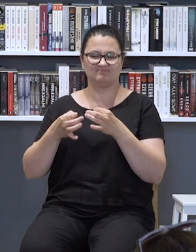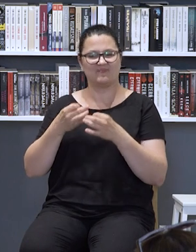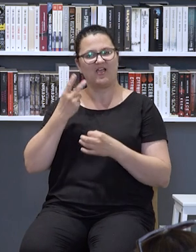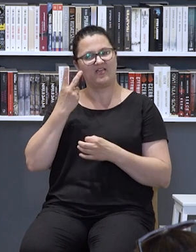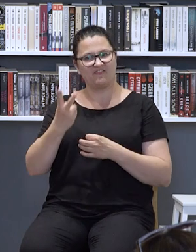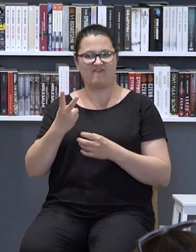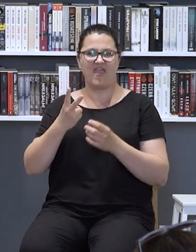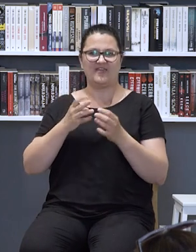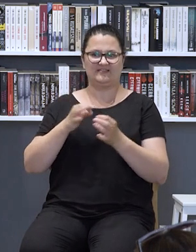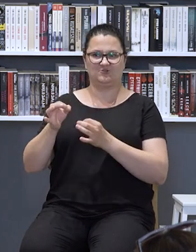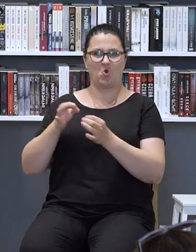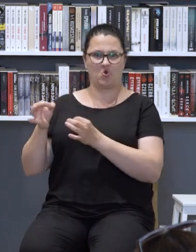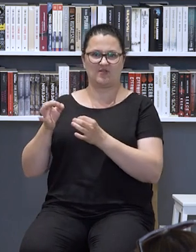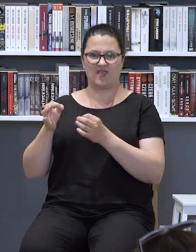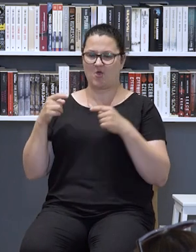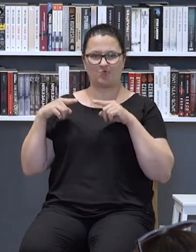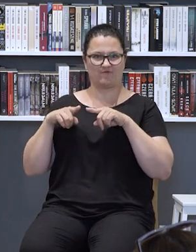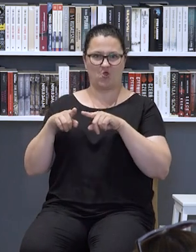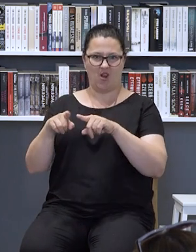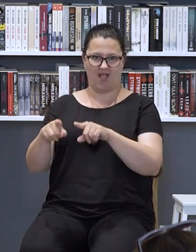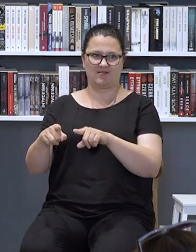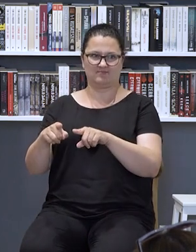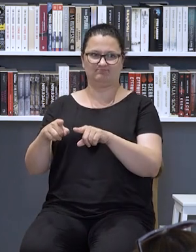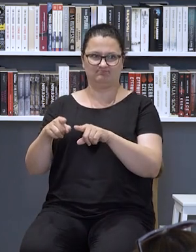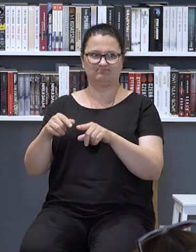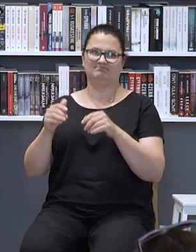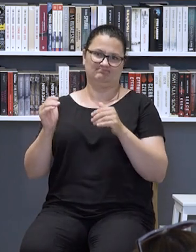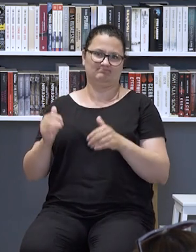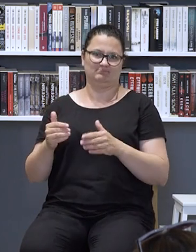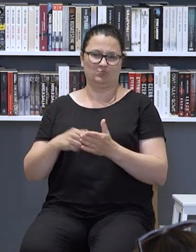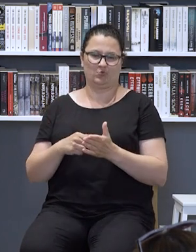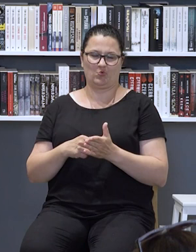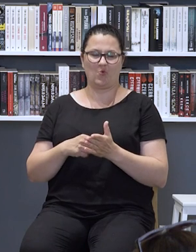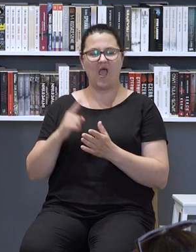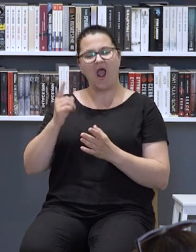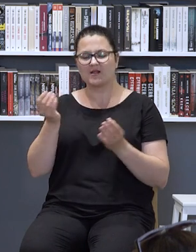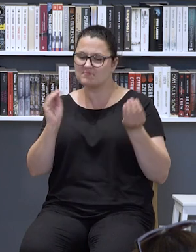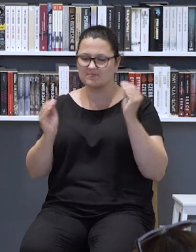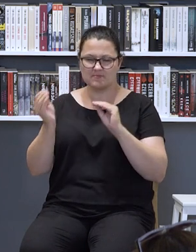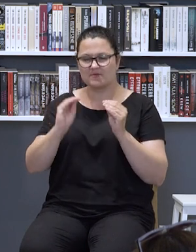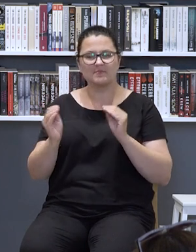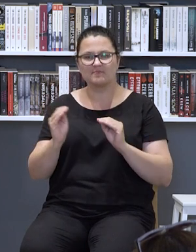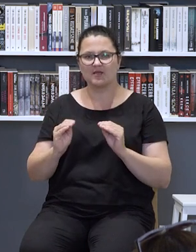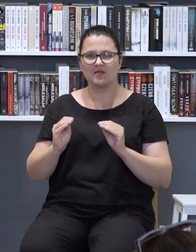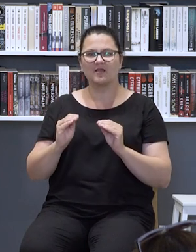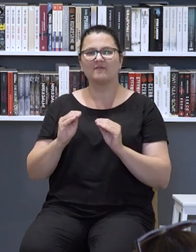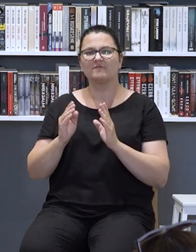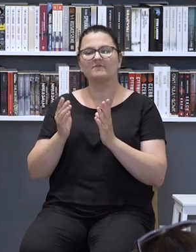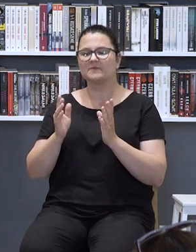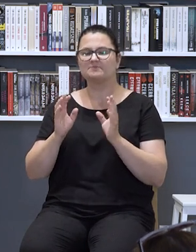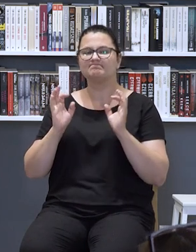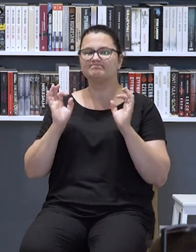2 historii równolegle, ale kompozycyjnie w taki sposób, żeby się te